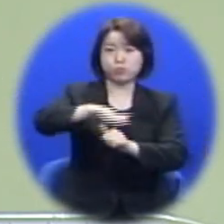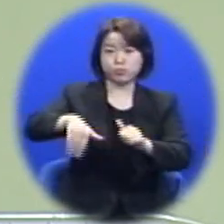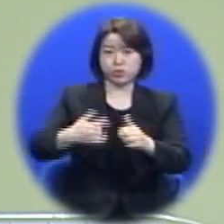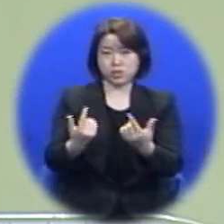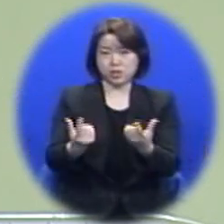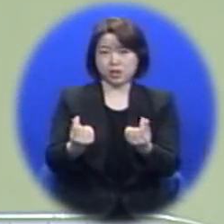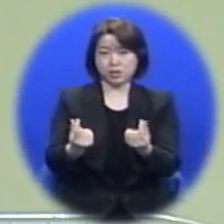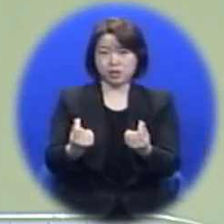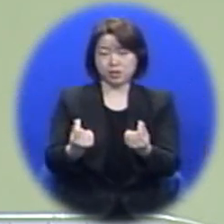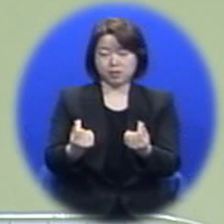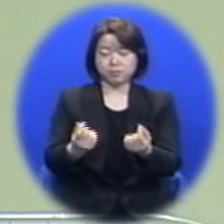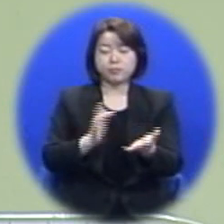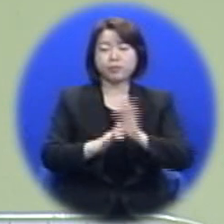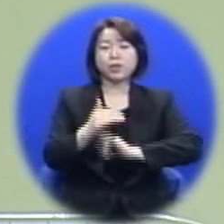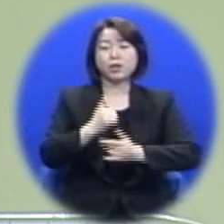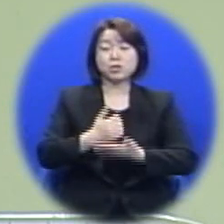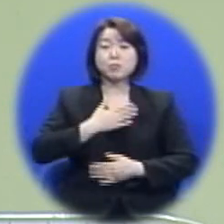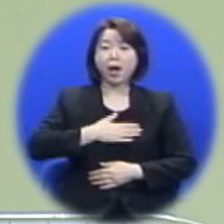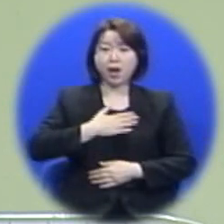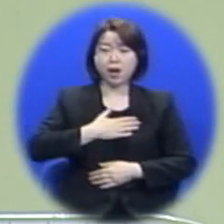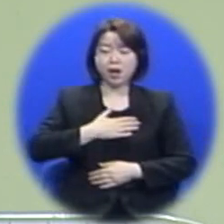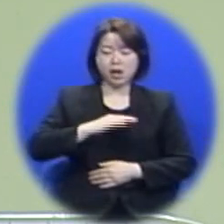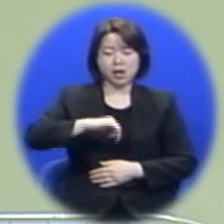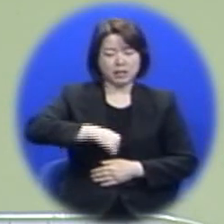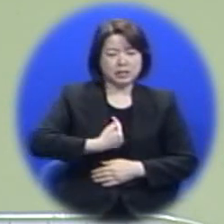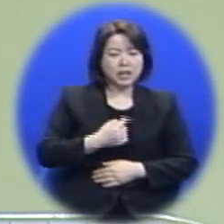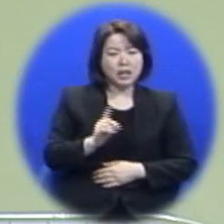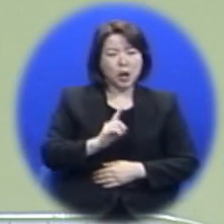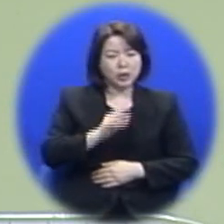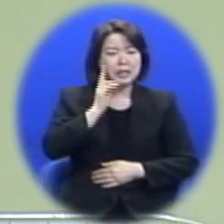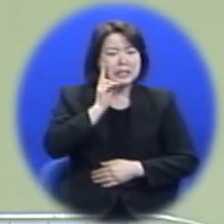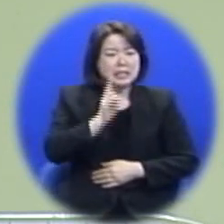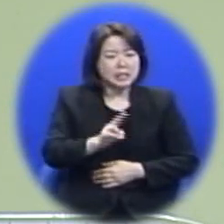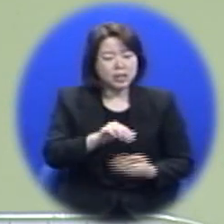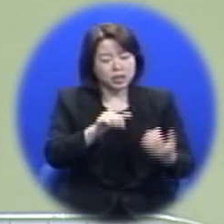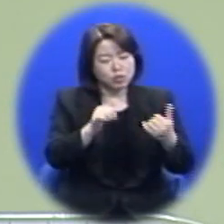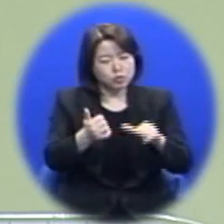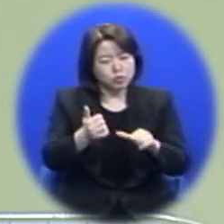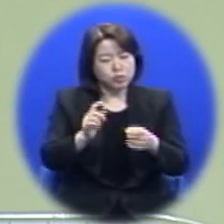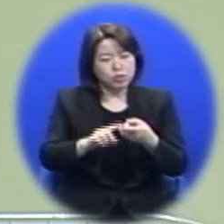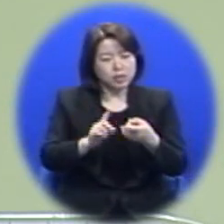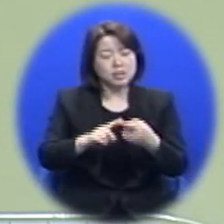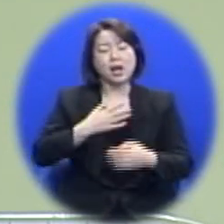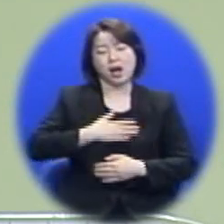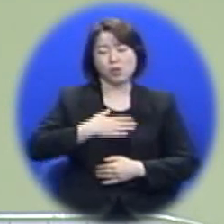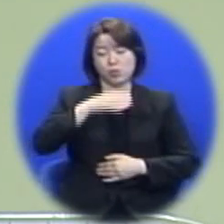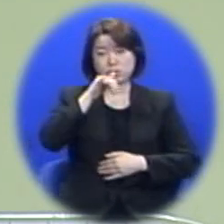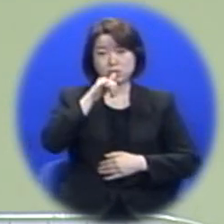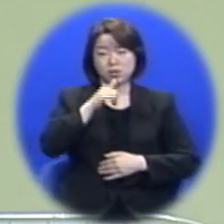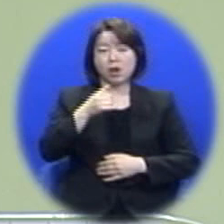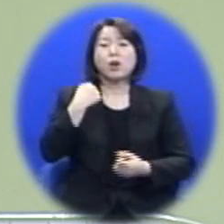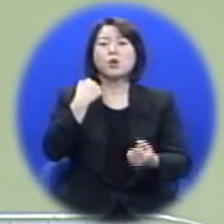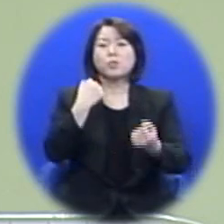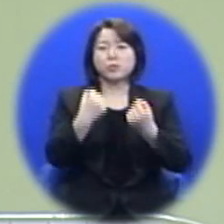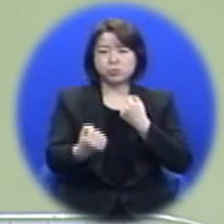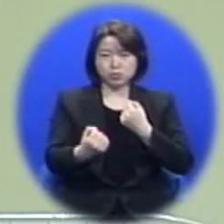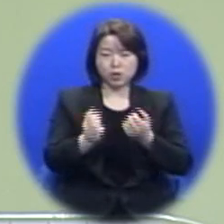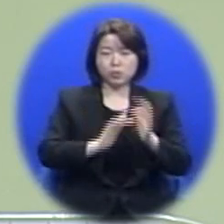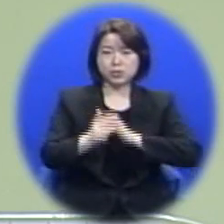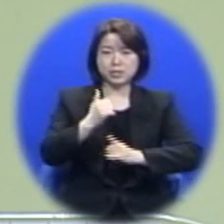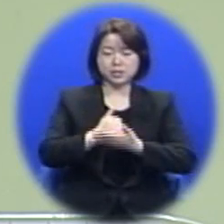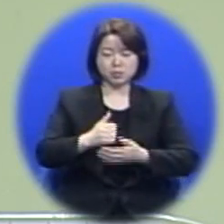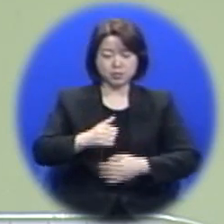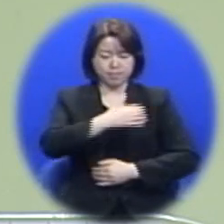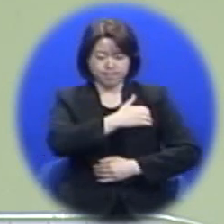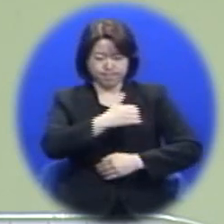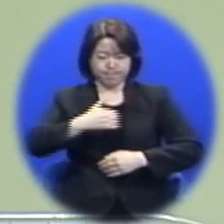예수님이 아셨어요 당신이 어떤 끔찍하게 거기서 죽을 것이라 요 그런데도 어떻게 이렇게 당당하게